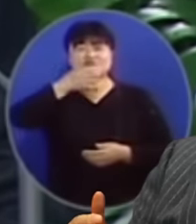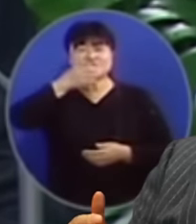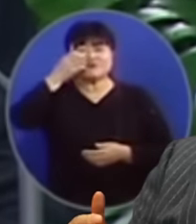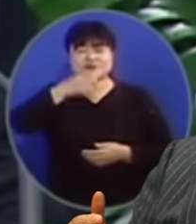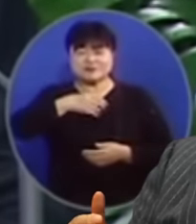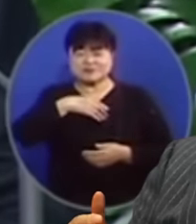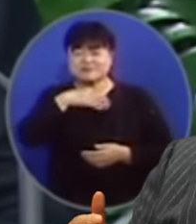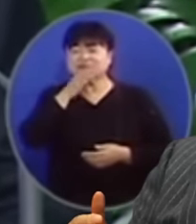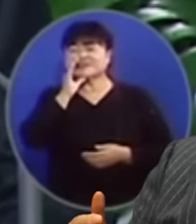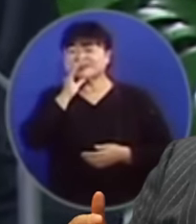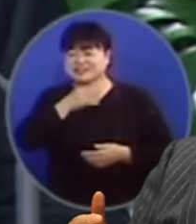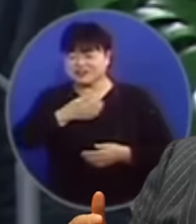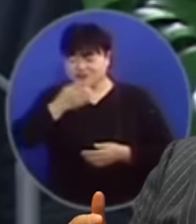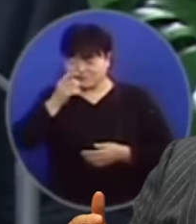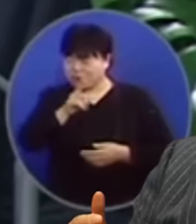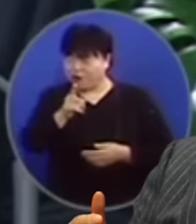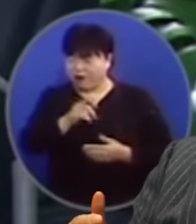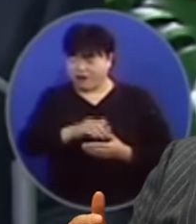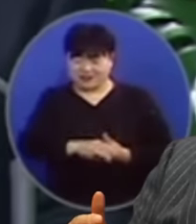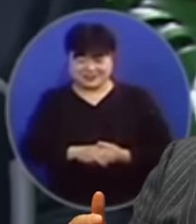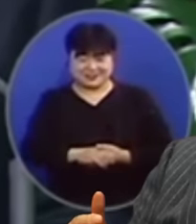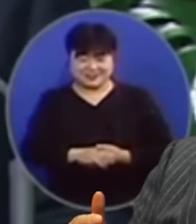왔어.